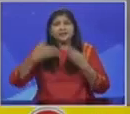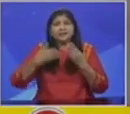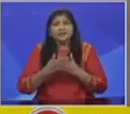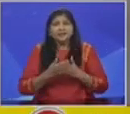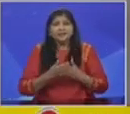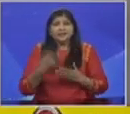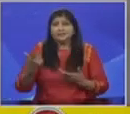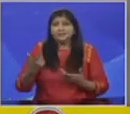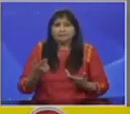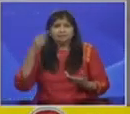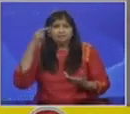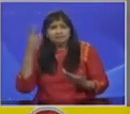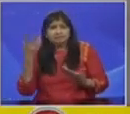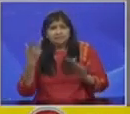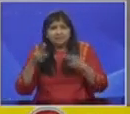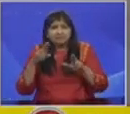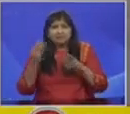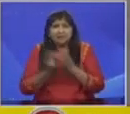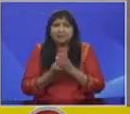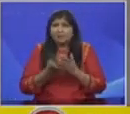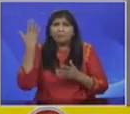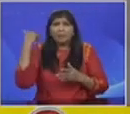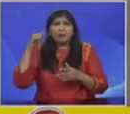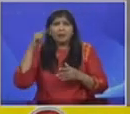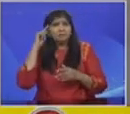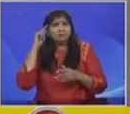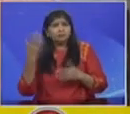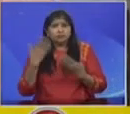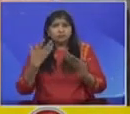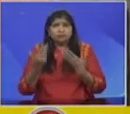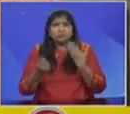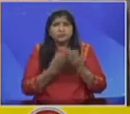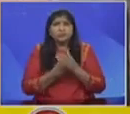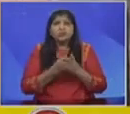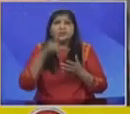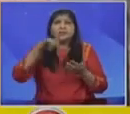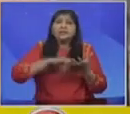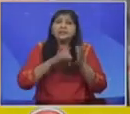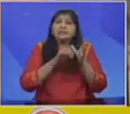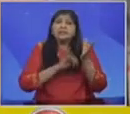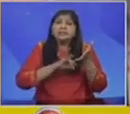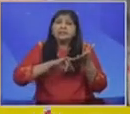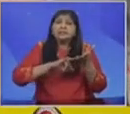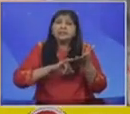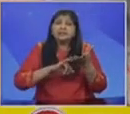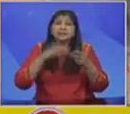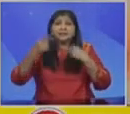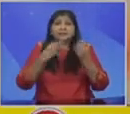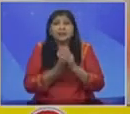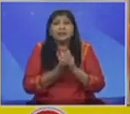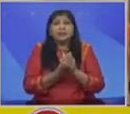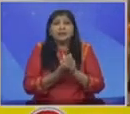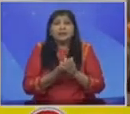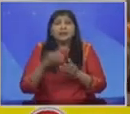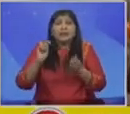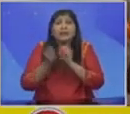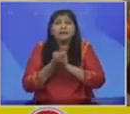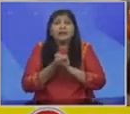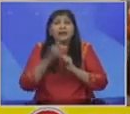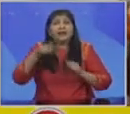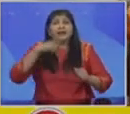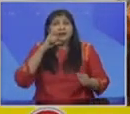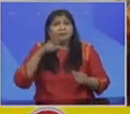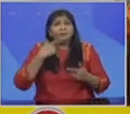आप भी इसे सुनकर हैरान हो गए होंगे। दरअसल ये संस्कृत में की जा रही क्रिकेट कमेंट्री